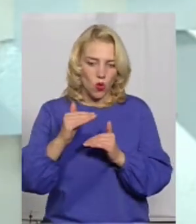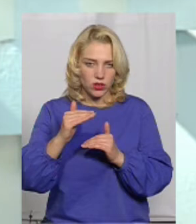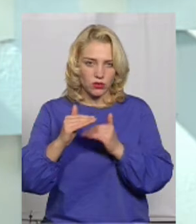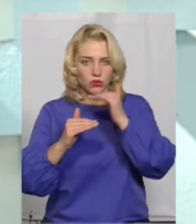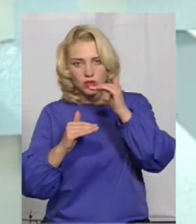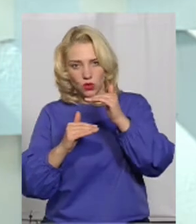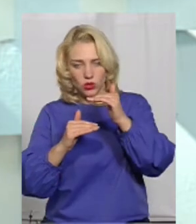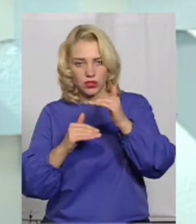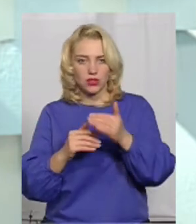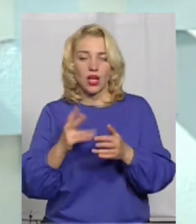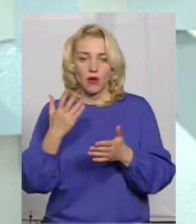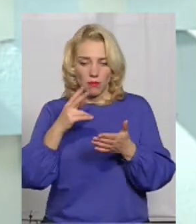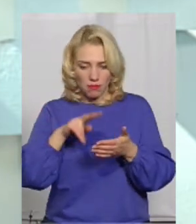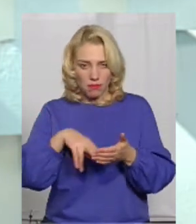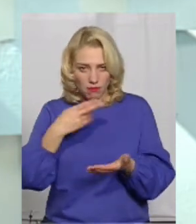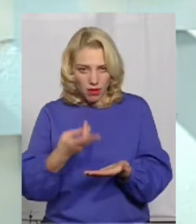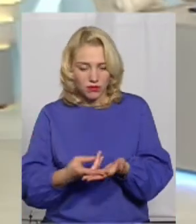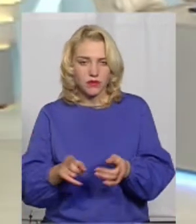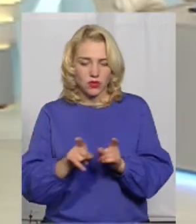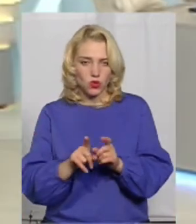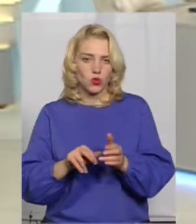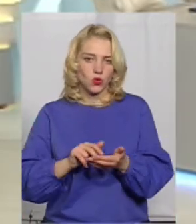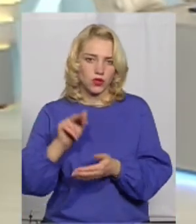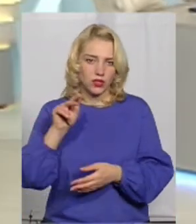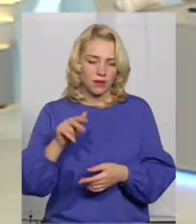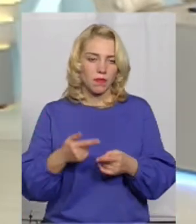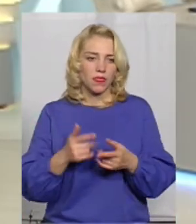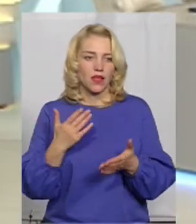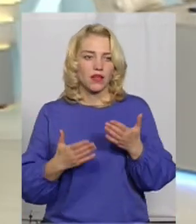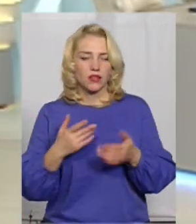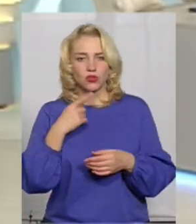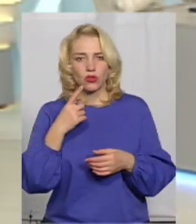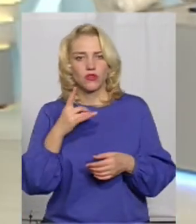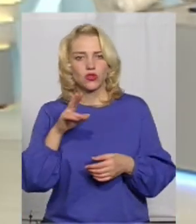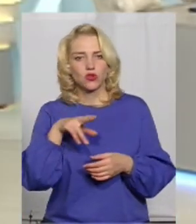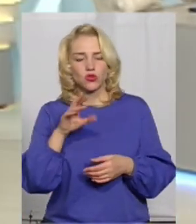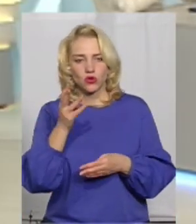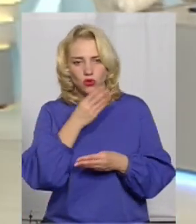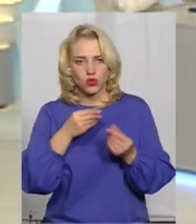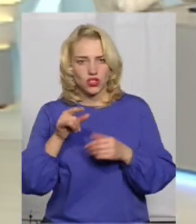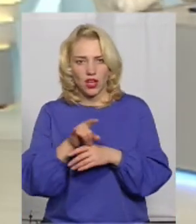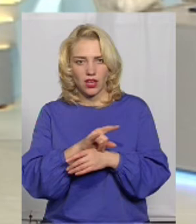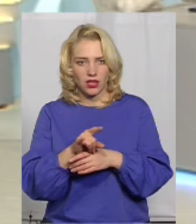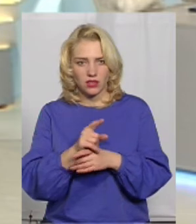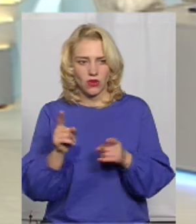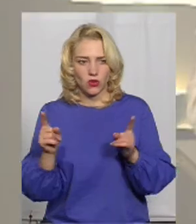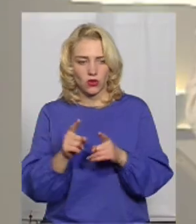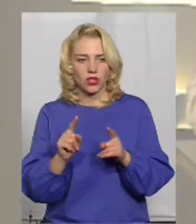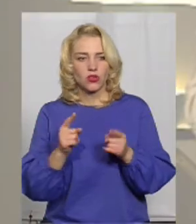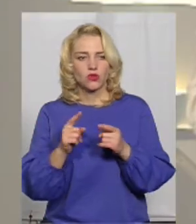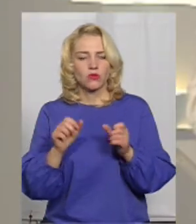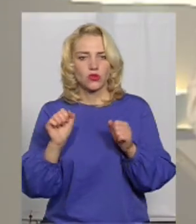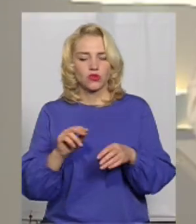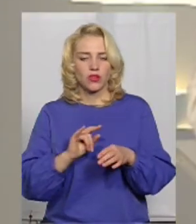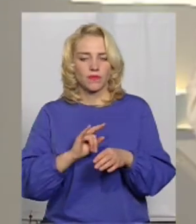вставай і продовжуй йти. Тільки в такому випадку в тебе щось вийде. А от цікаво ще уточнити на рахунок шахрайства, дуже коротко, якщо можна, чого